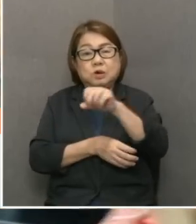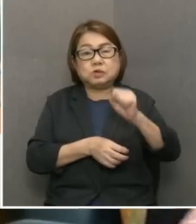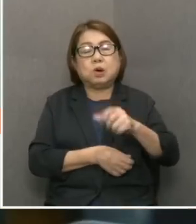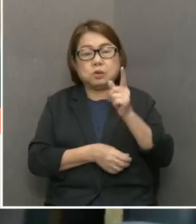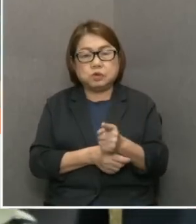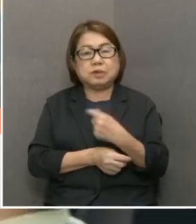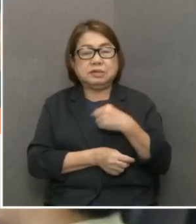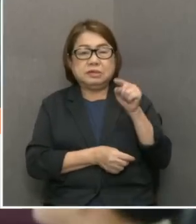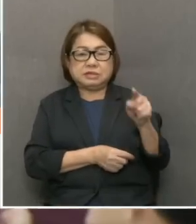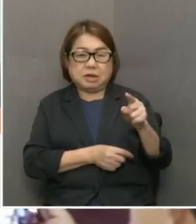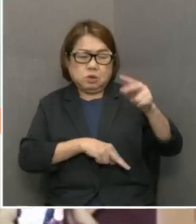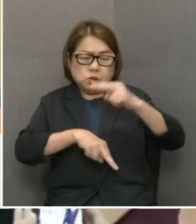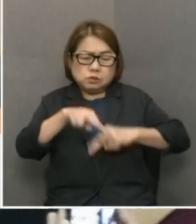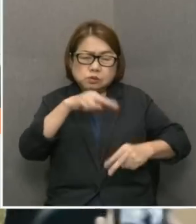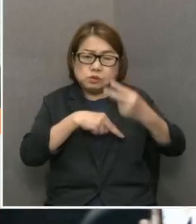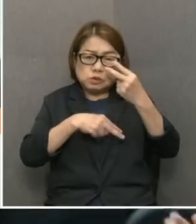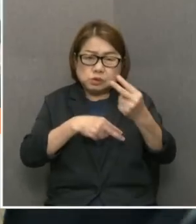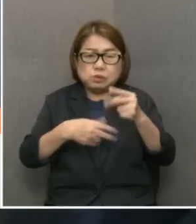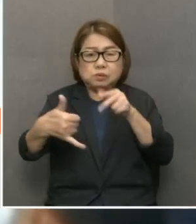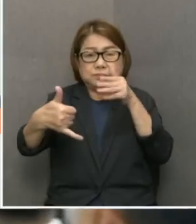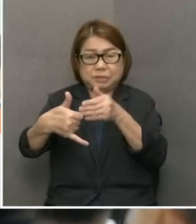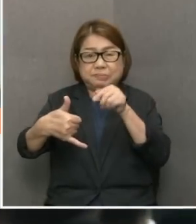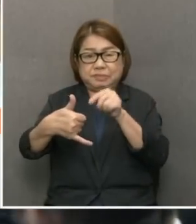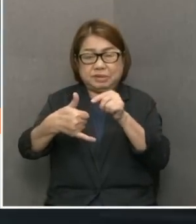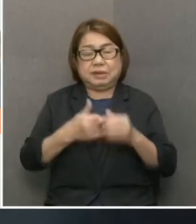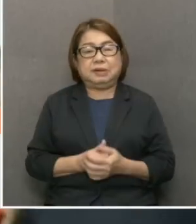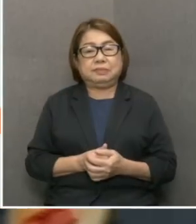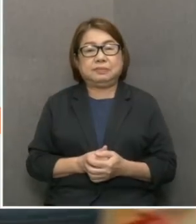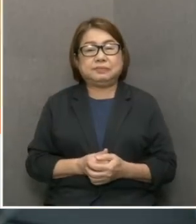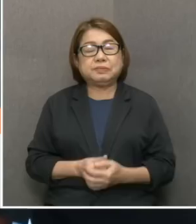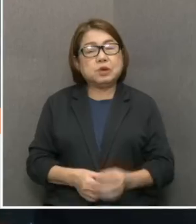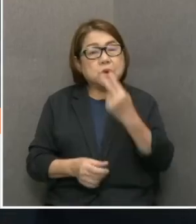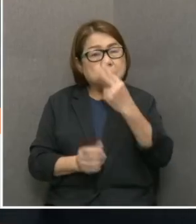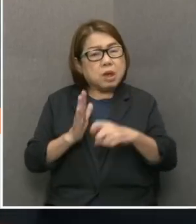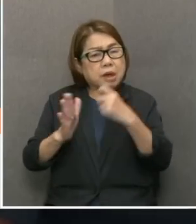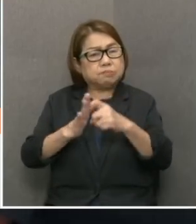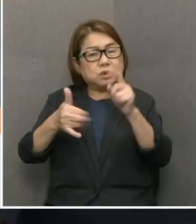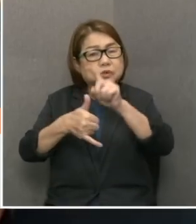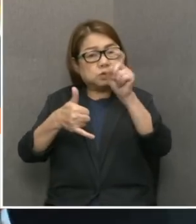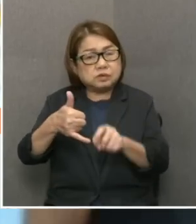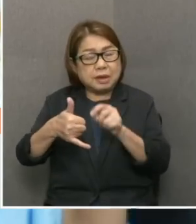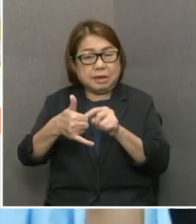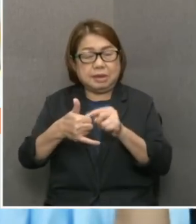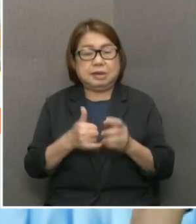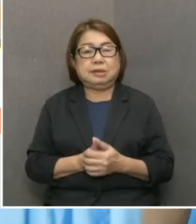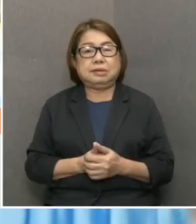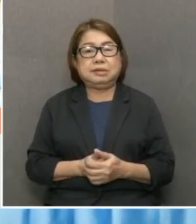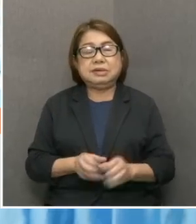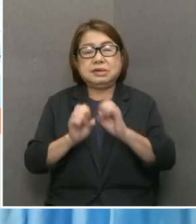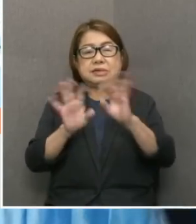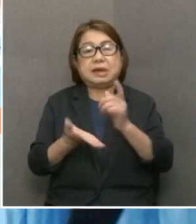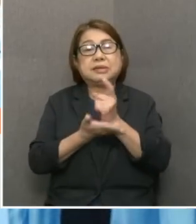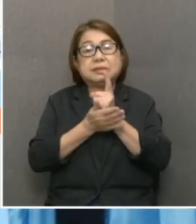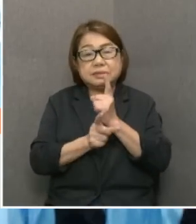ดำเนินการไตสวนเป็นกรณีที่มีเหตุอันควรที่จะสงสัยหรือความปรากฏโดยคณะ